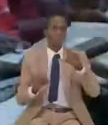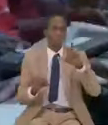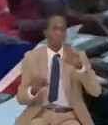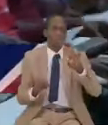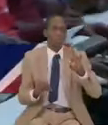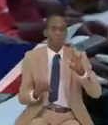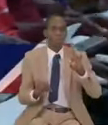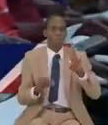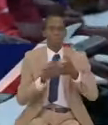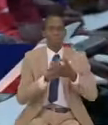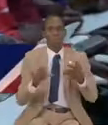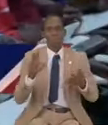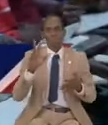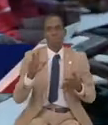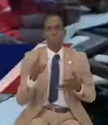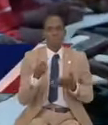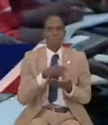137